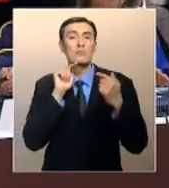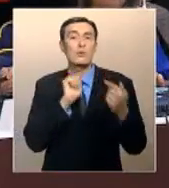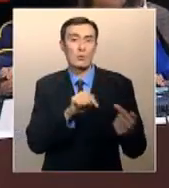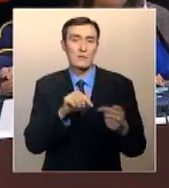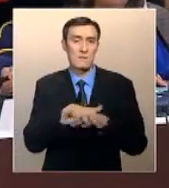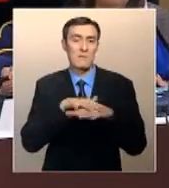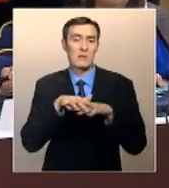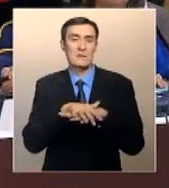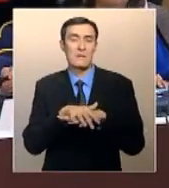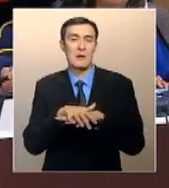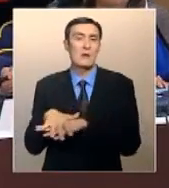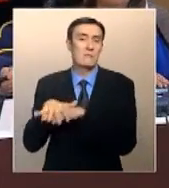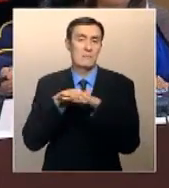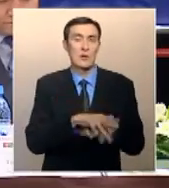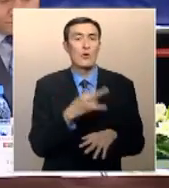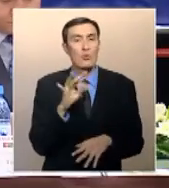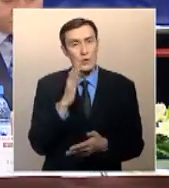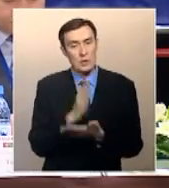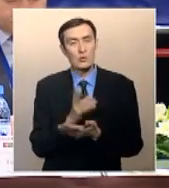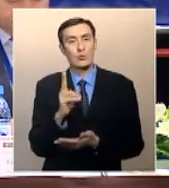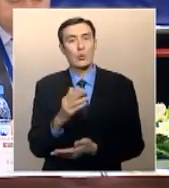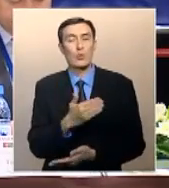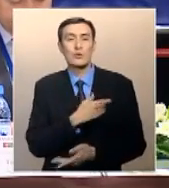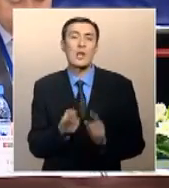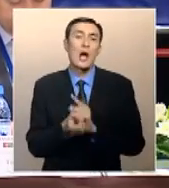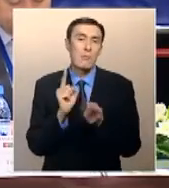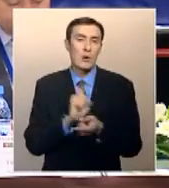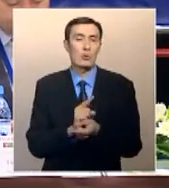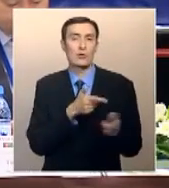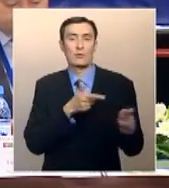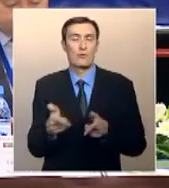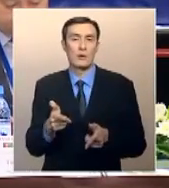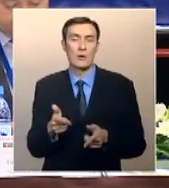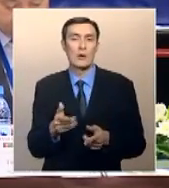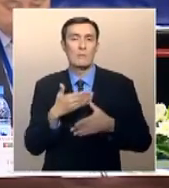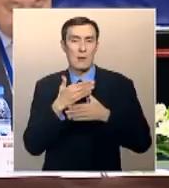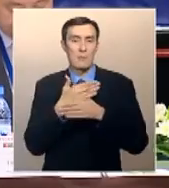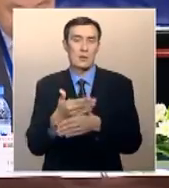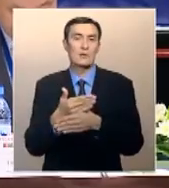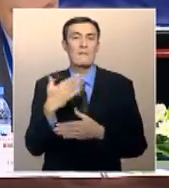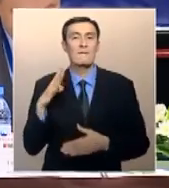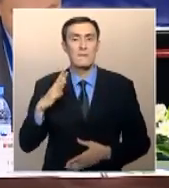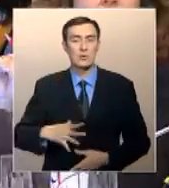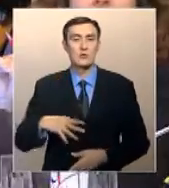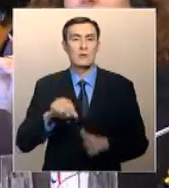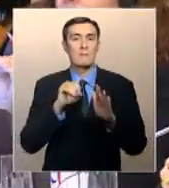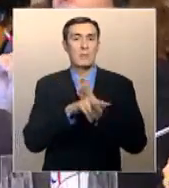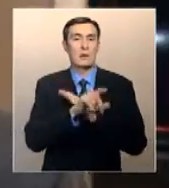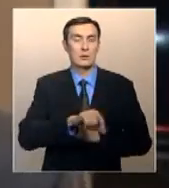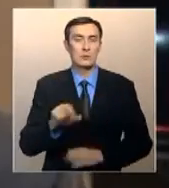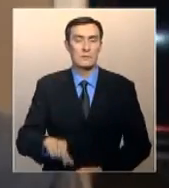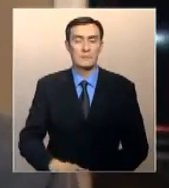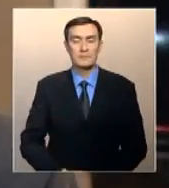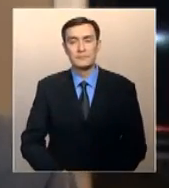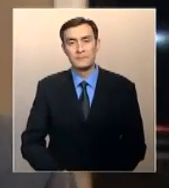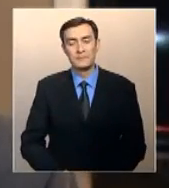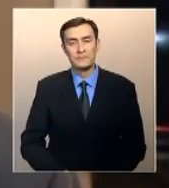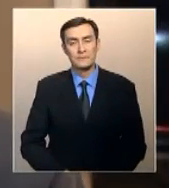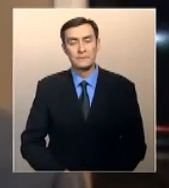против массового переселения. Однако есть и такие, которые, напротив, готовы принять вынужденных беглецов.